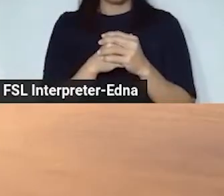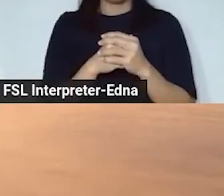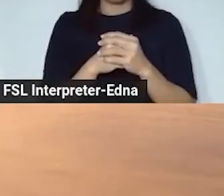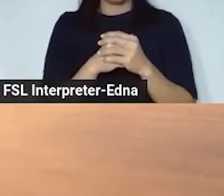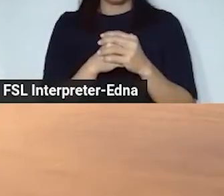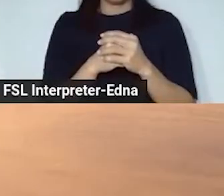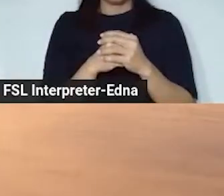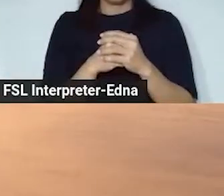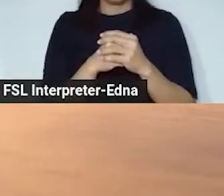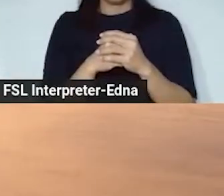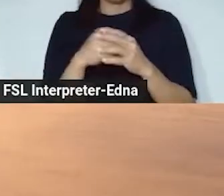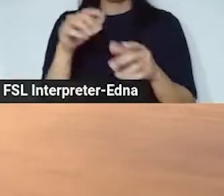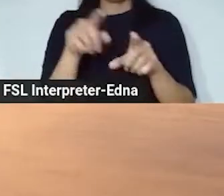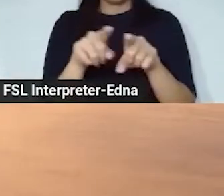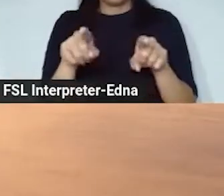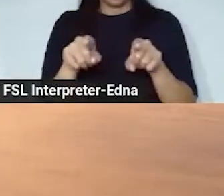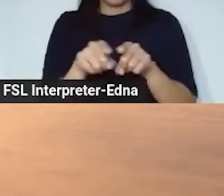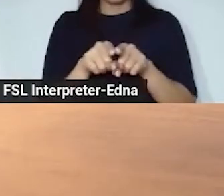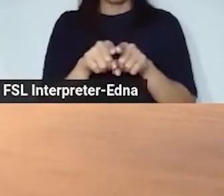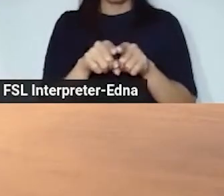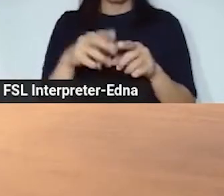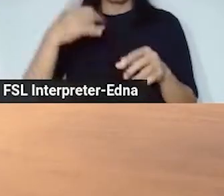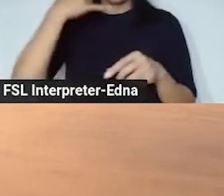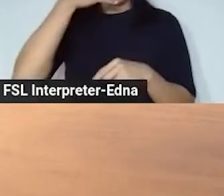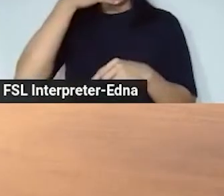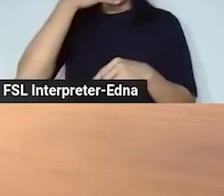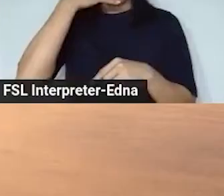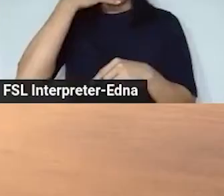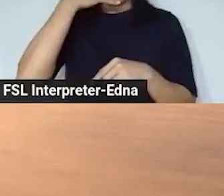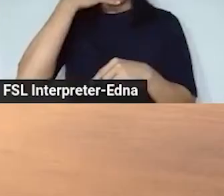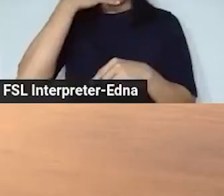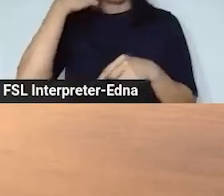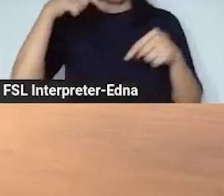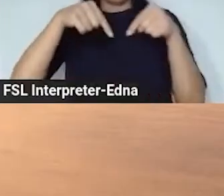0916-296-6620. At pwede rin po kayong tumawag sa aming landline